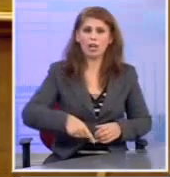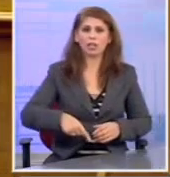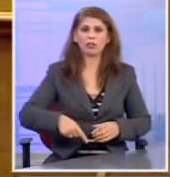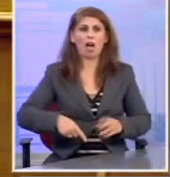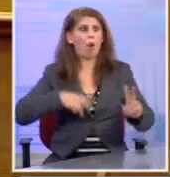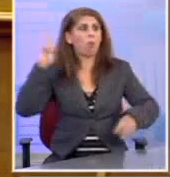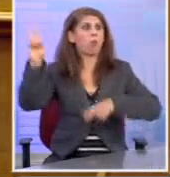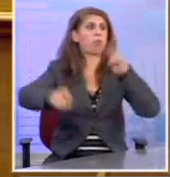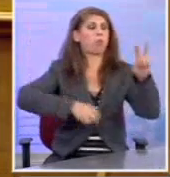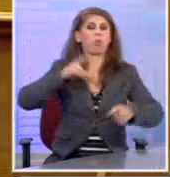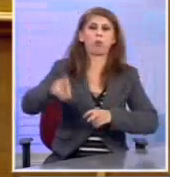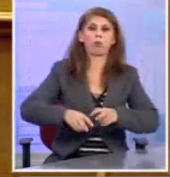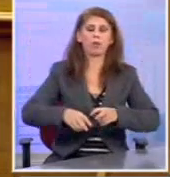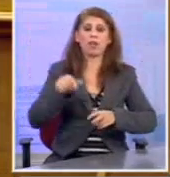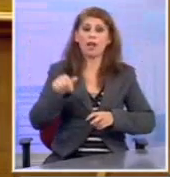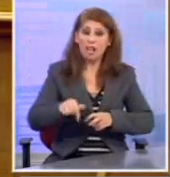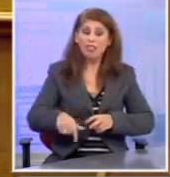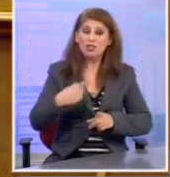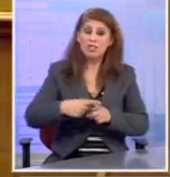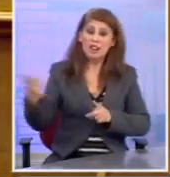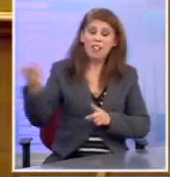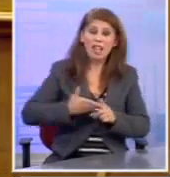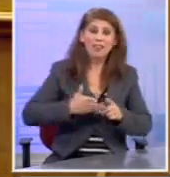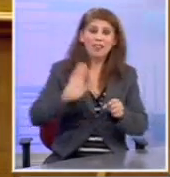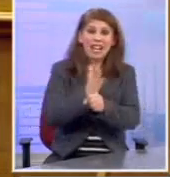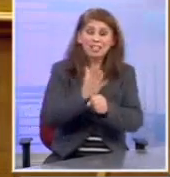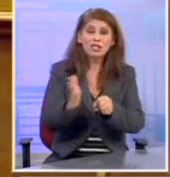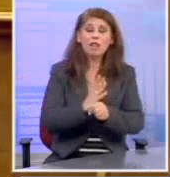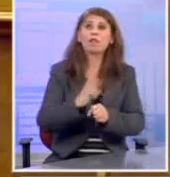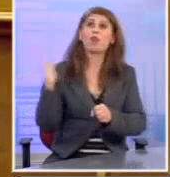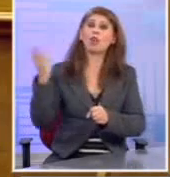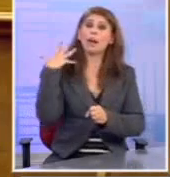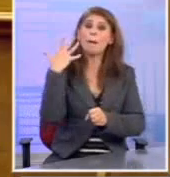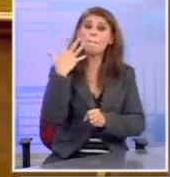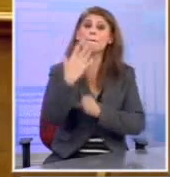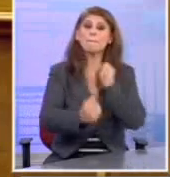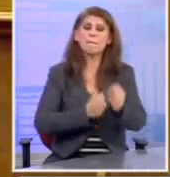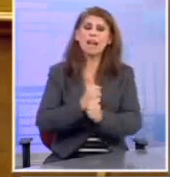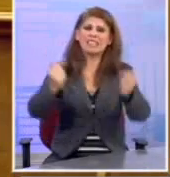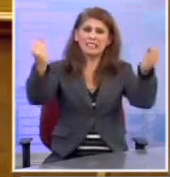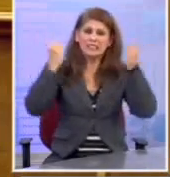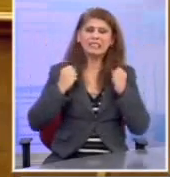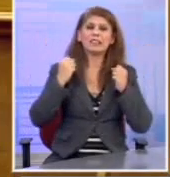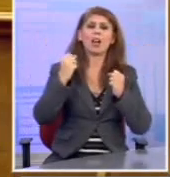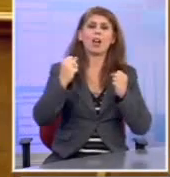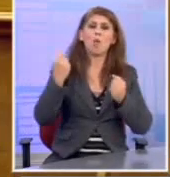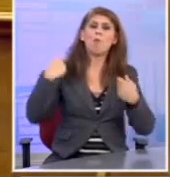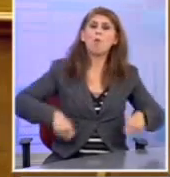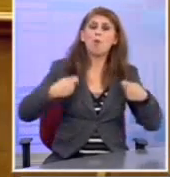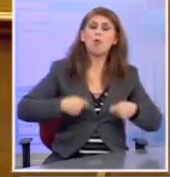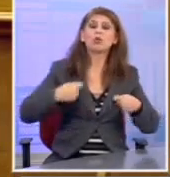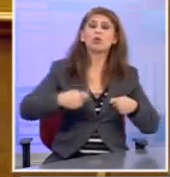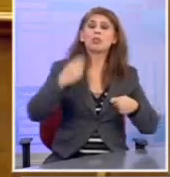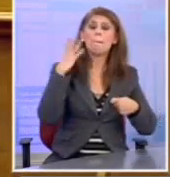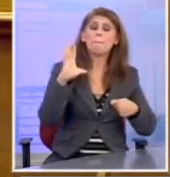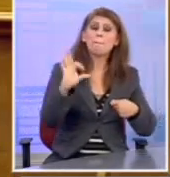Αρμαγεδόνας. Ο Αρμαγεδόνας ήρθε στον τόπο μας δυστυχώς, όταν επί 5 χρόνια απολέθηκε πλούτος 50 δισεκατομμυρίων ευρώ με